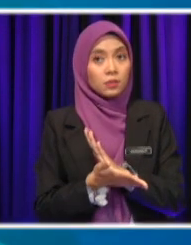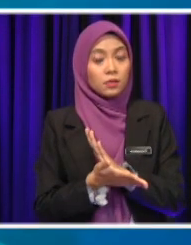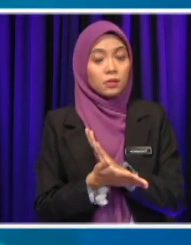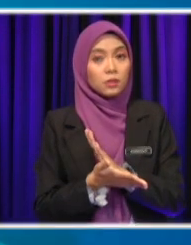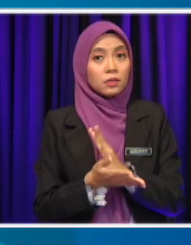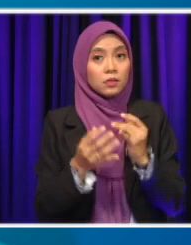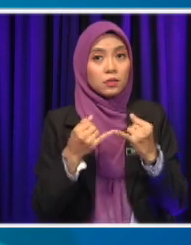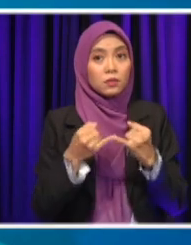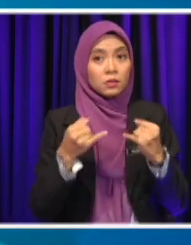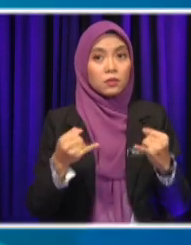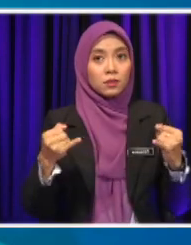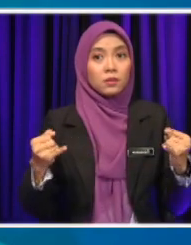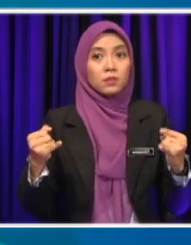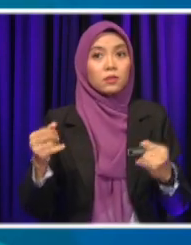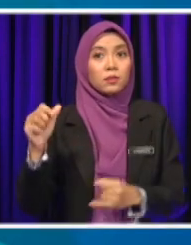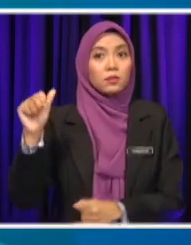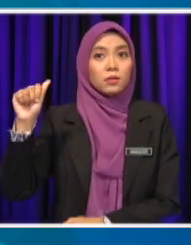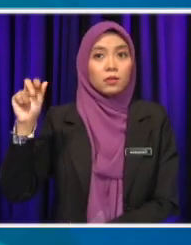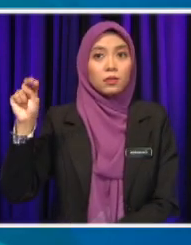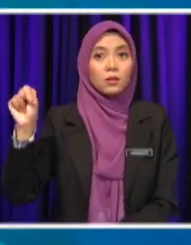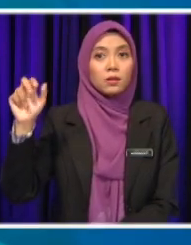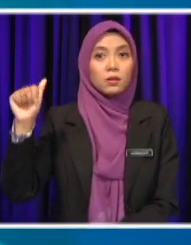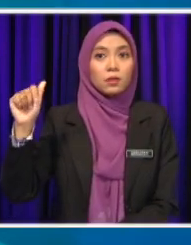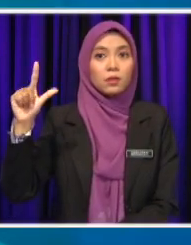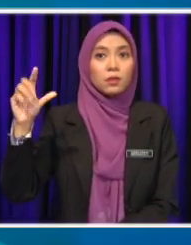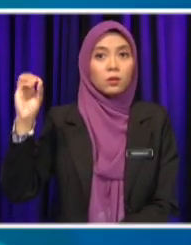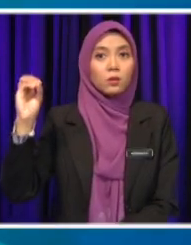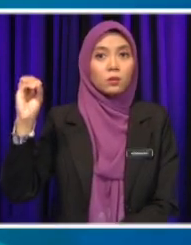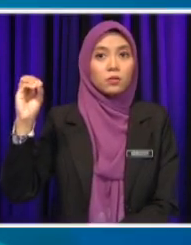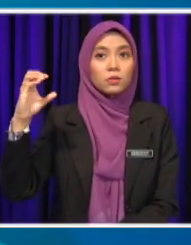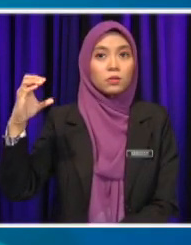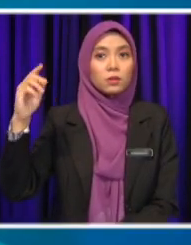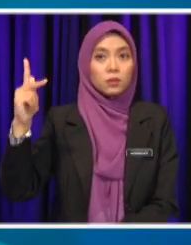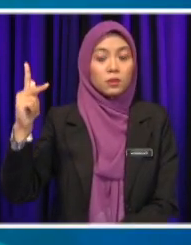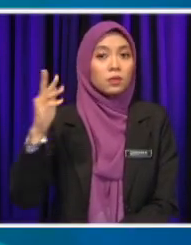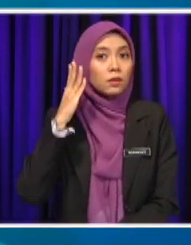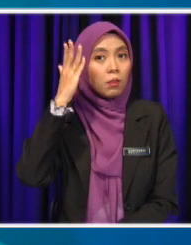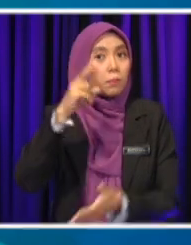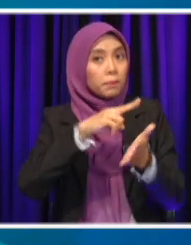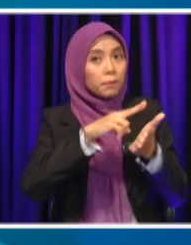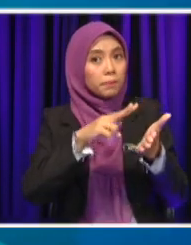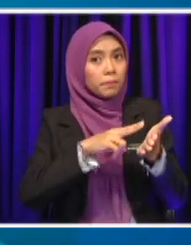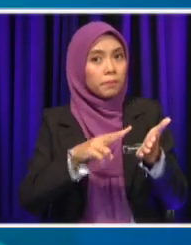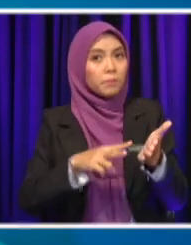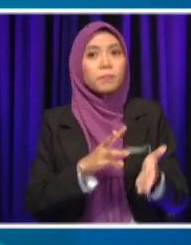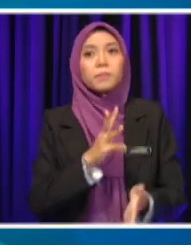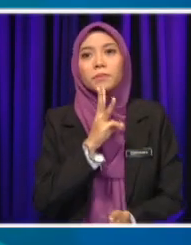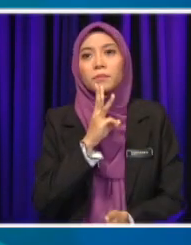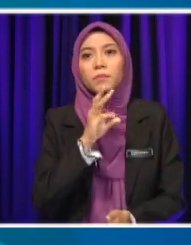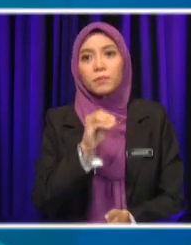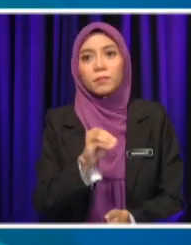jenis sensor analog Aiman. Okey, dan sensor analog dia akan membaca nilai kelembapan tersebutlah.